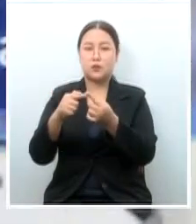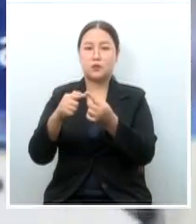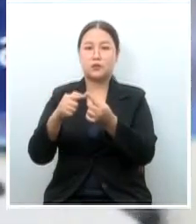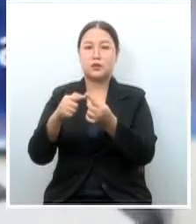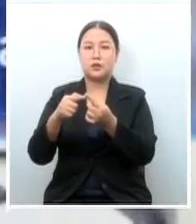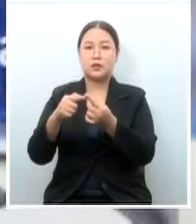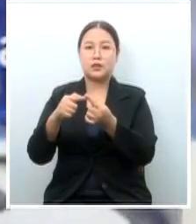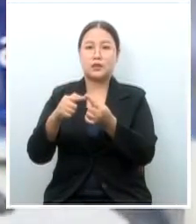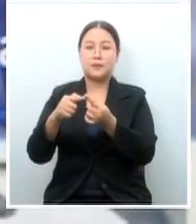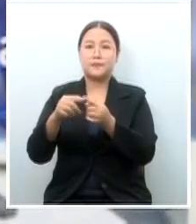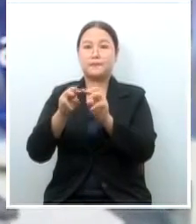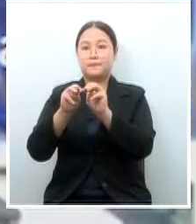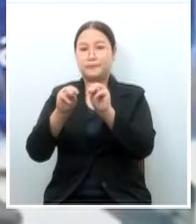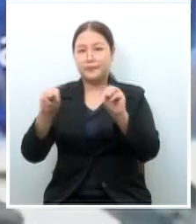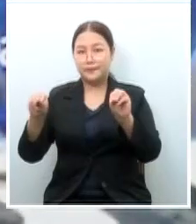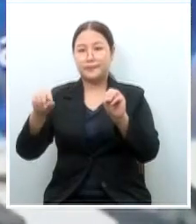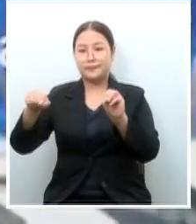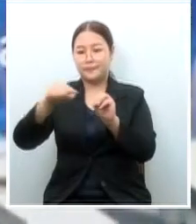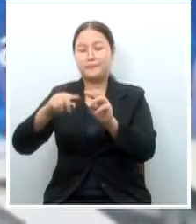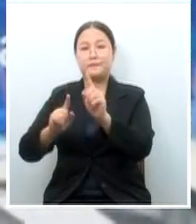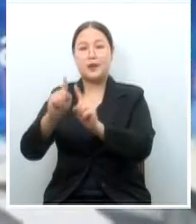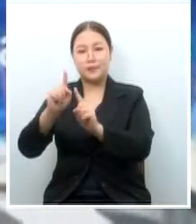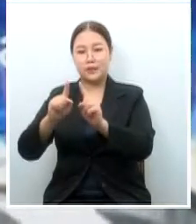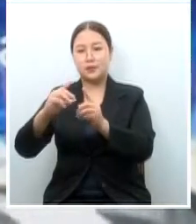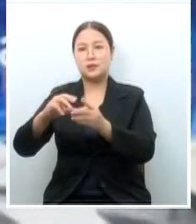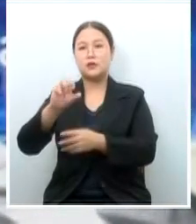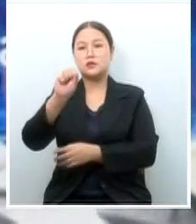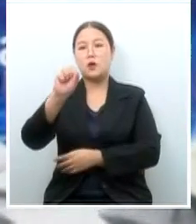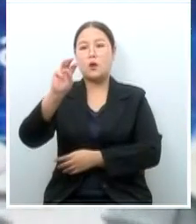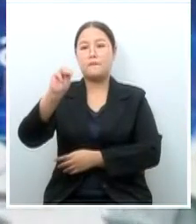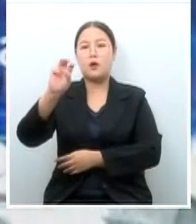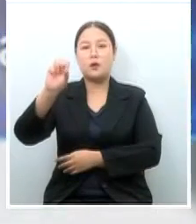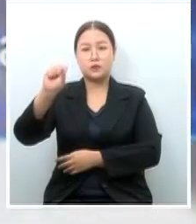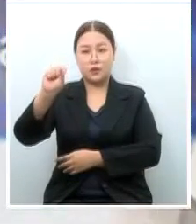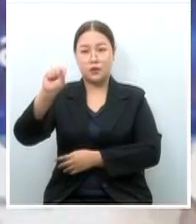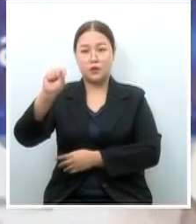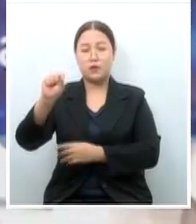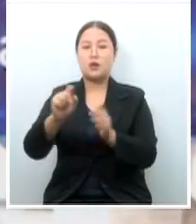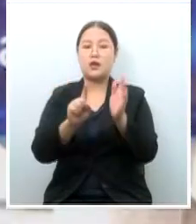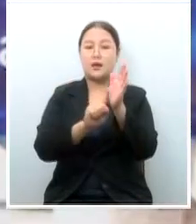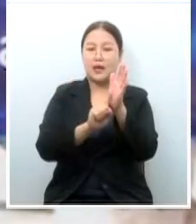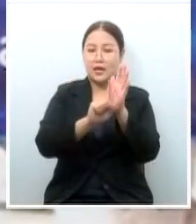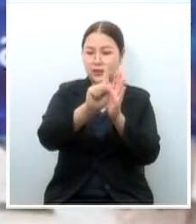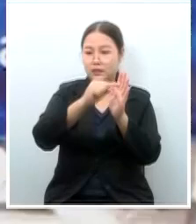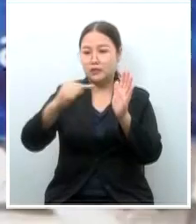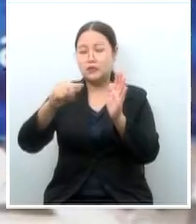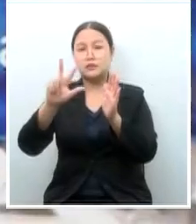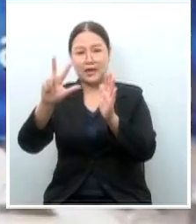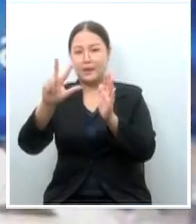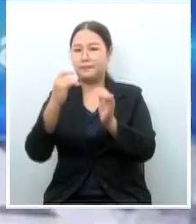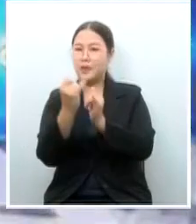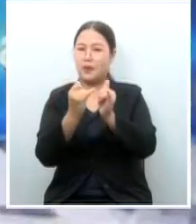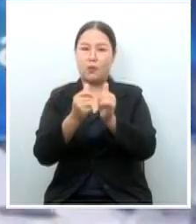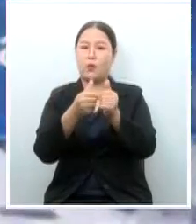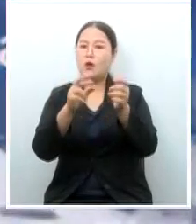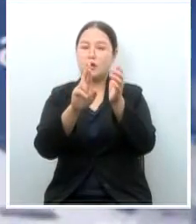รองมาตรฐานและประเมินคุณภาพการศึกษาหรือสมศ.รอบที่1ถึง3ในระดับดีมากและรอ